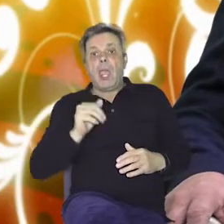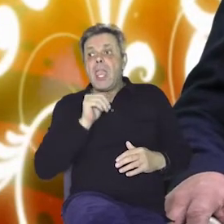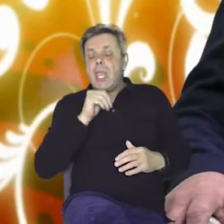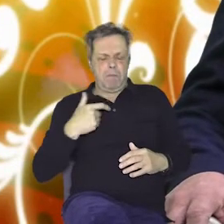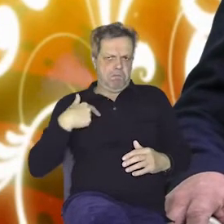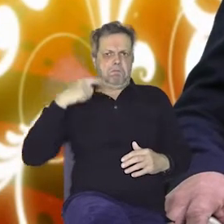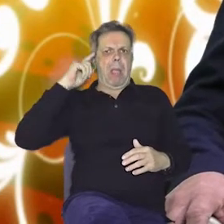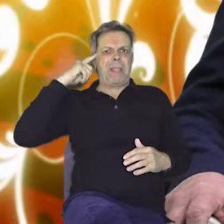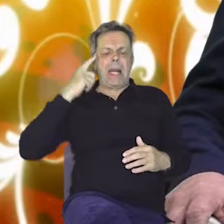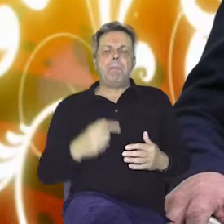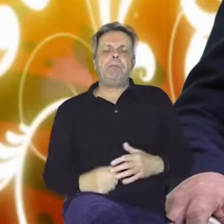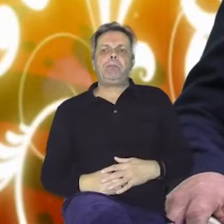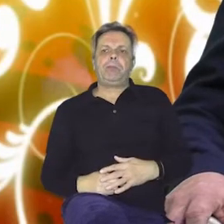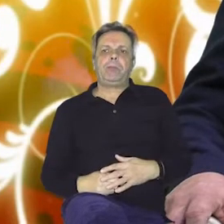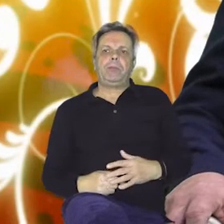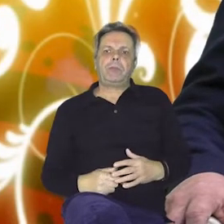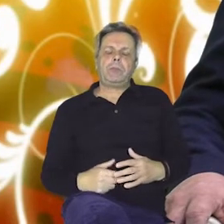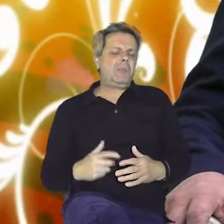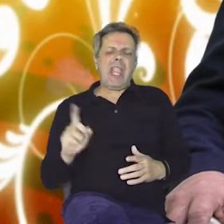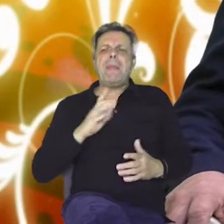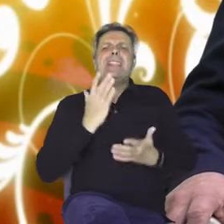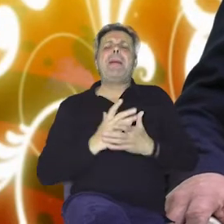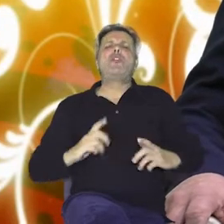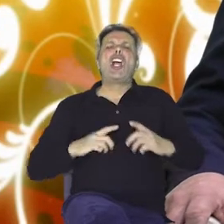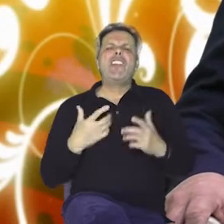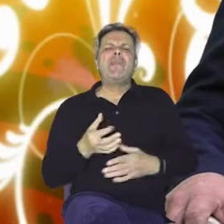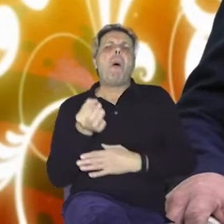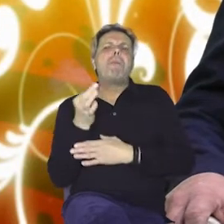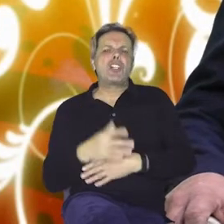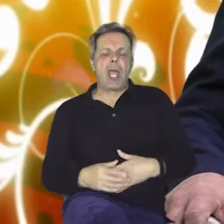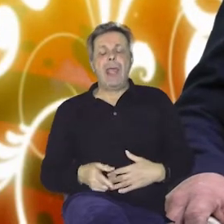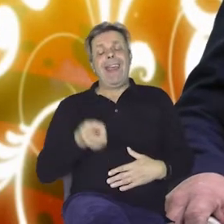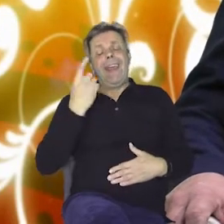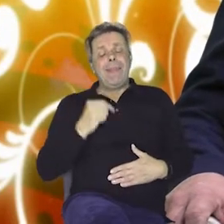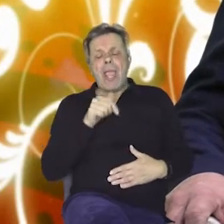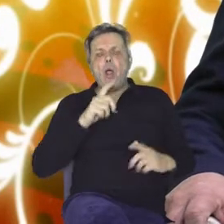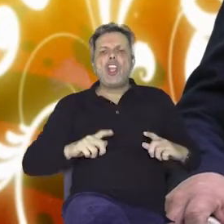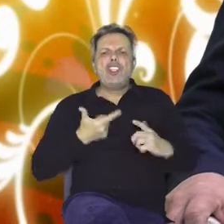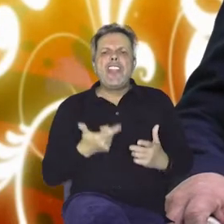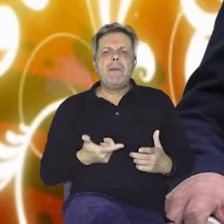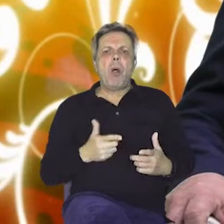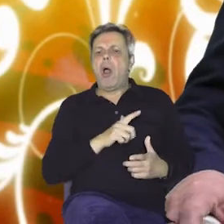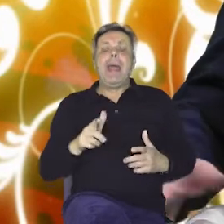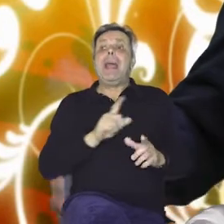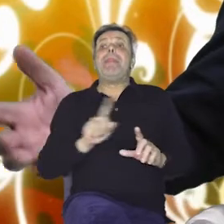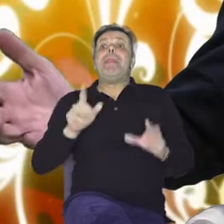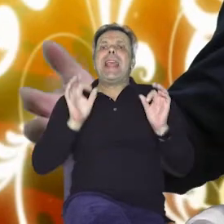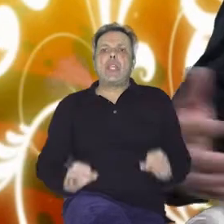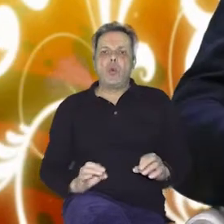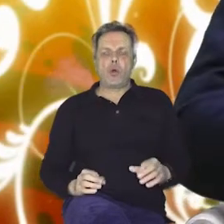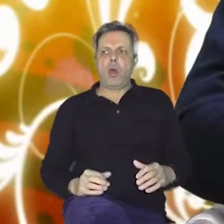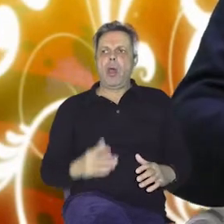da ne samo da živimo toliko brže, nego živimo toliko nesigurnije i